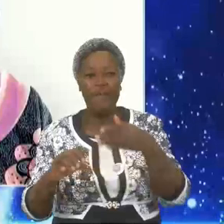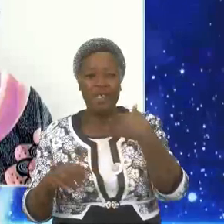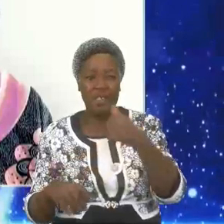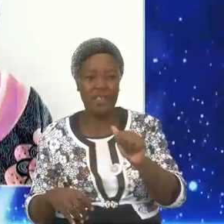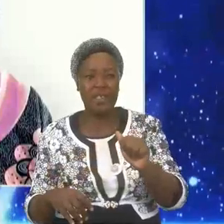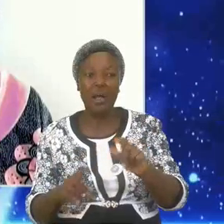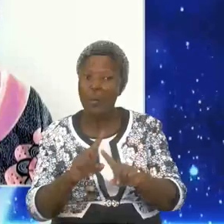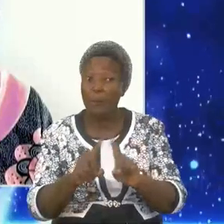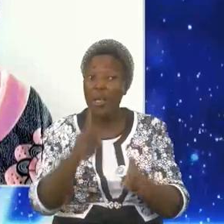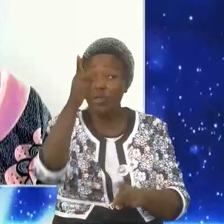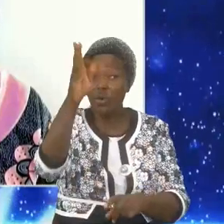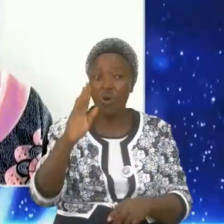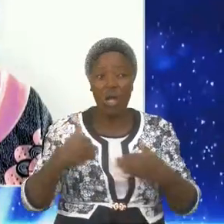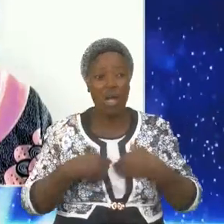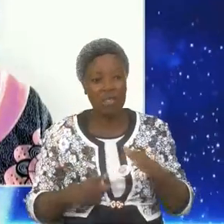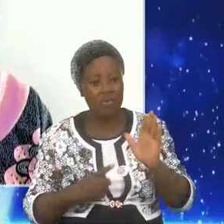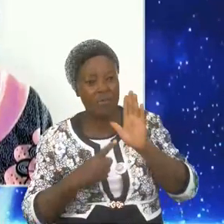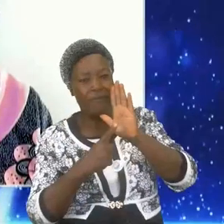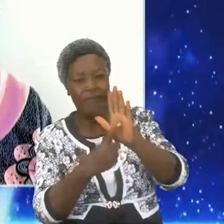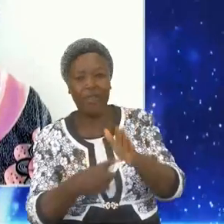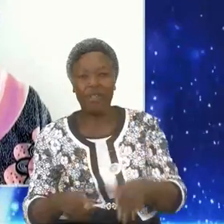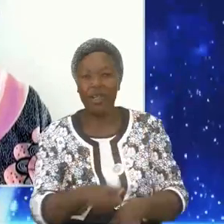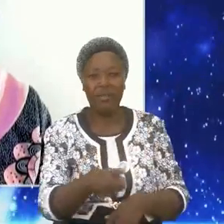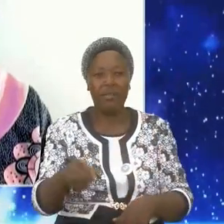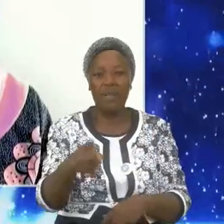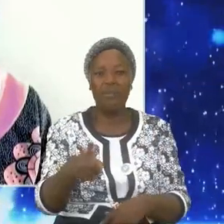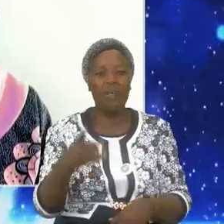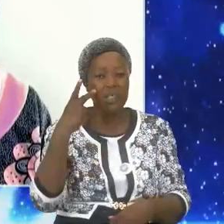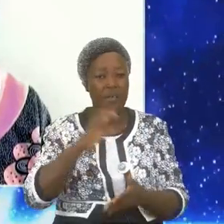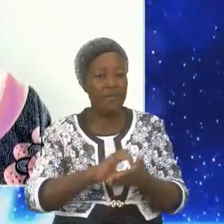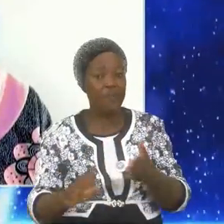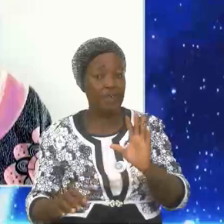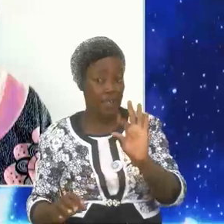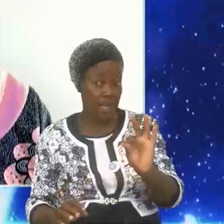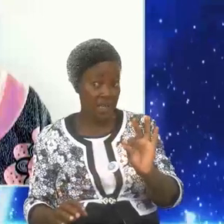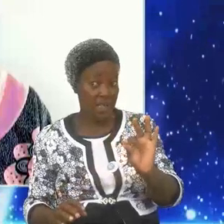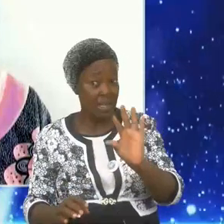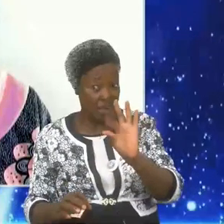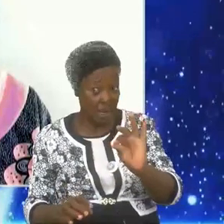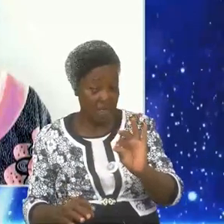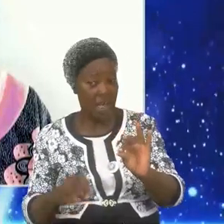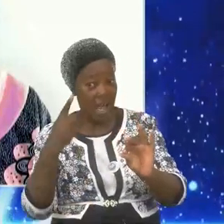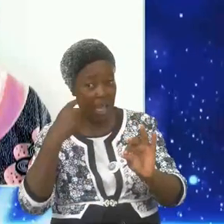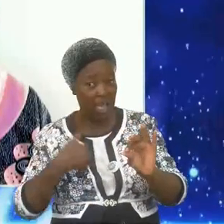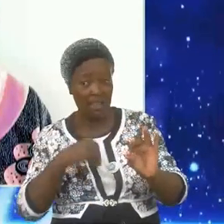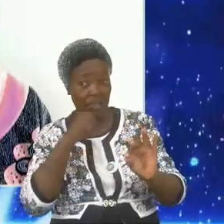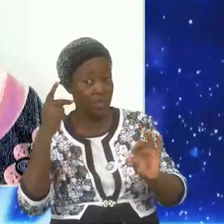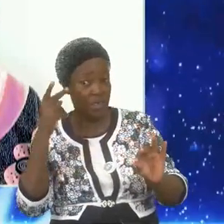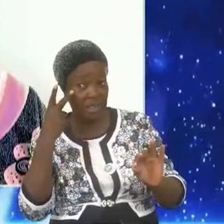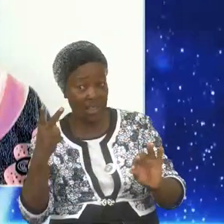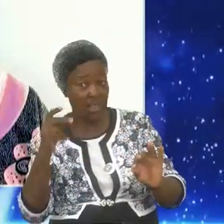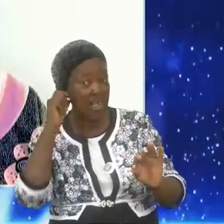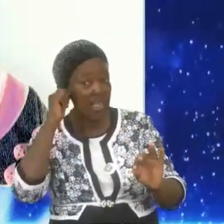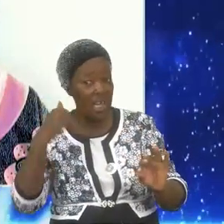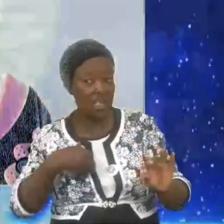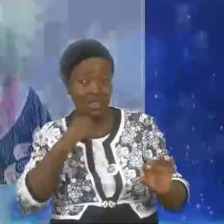Verset 10. Dieu nous les a révélés. Verset 9. L'œil n'a point vu.